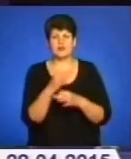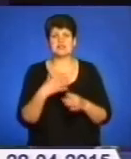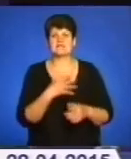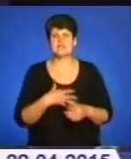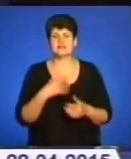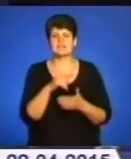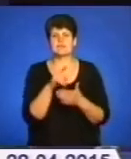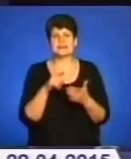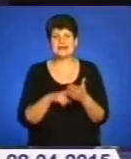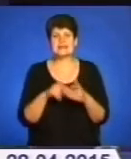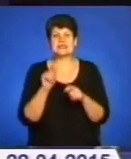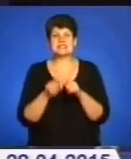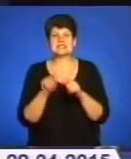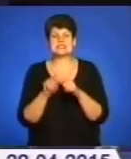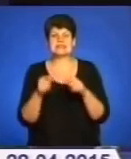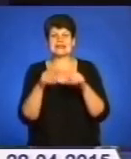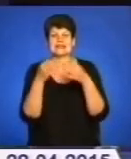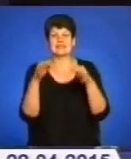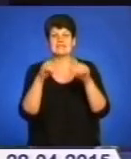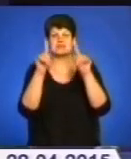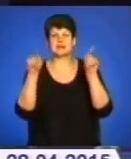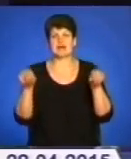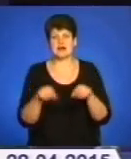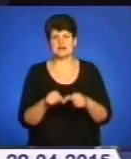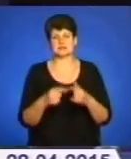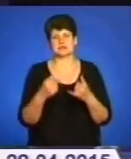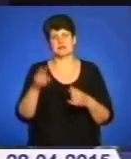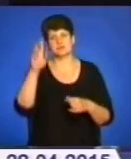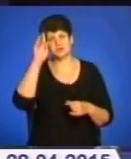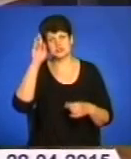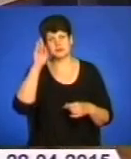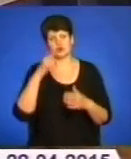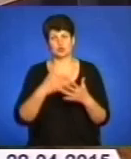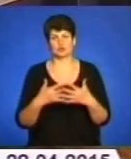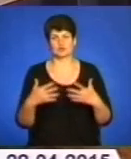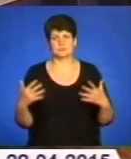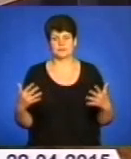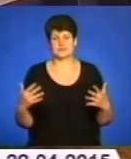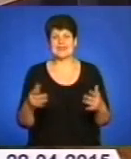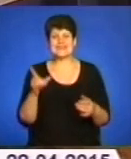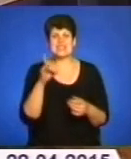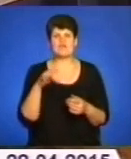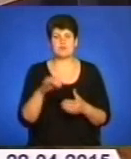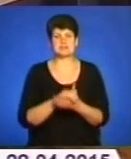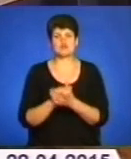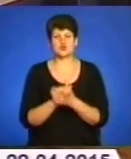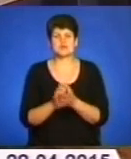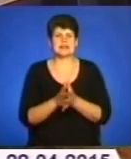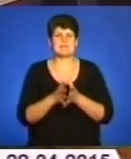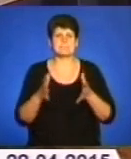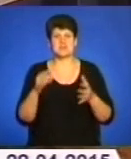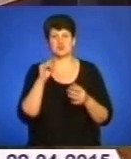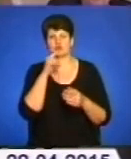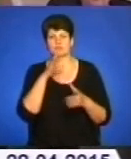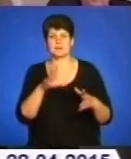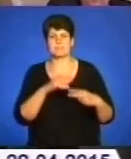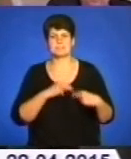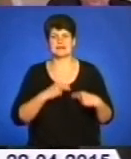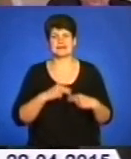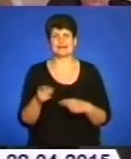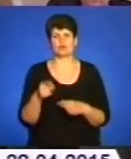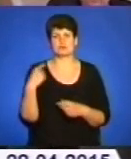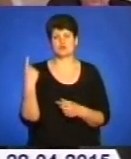питання сертифікації вітчизняної продукції. Деталі у сюжеті. Європейський Союз – найбільший економічний партнер